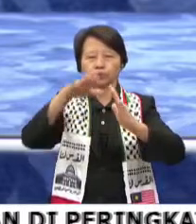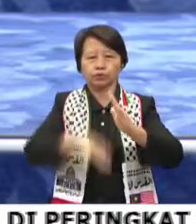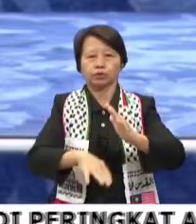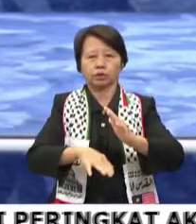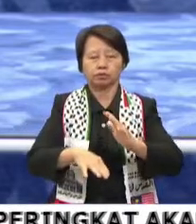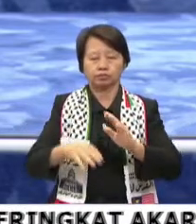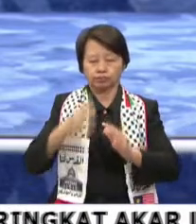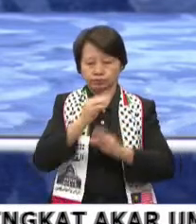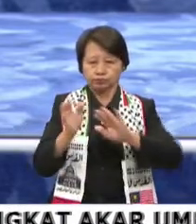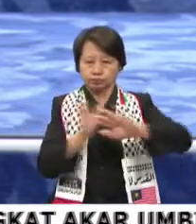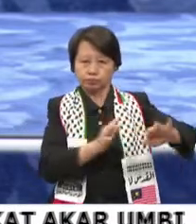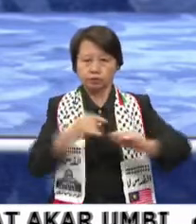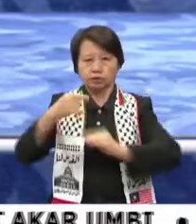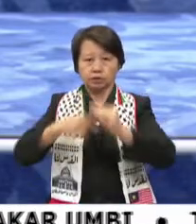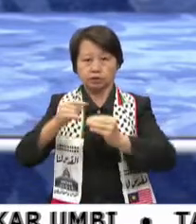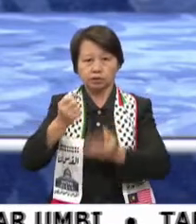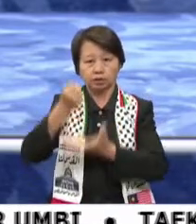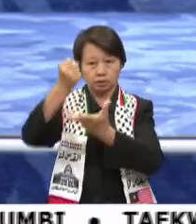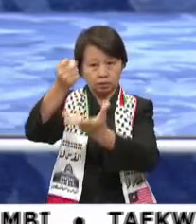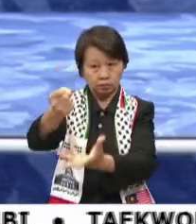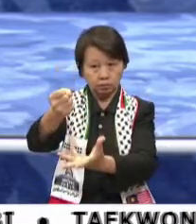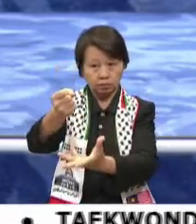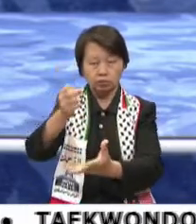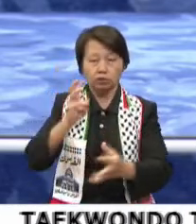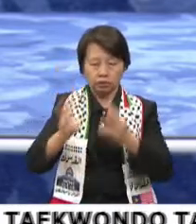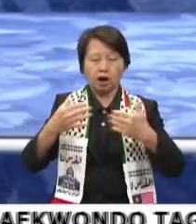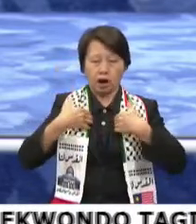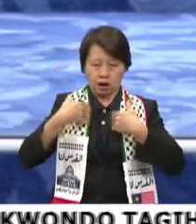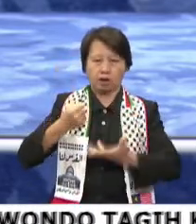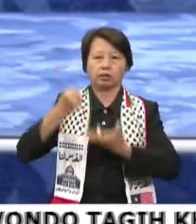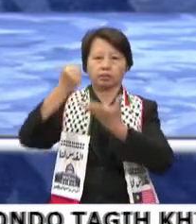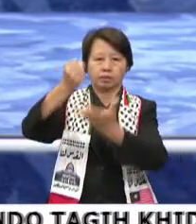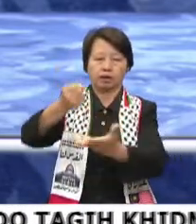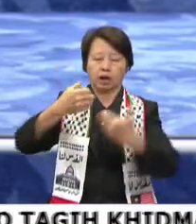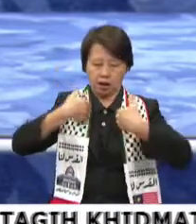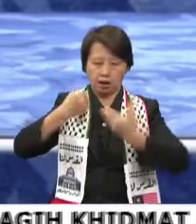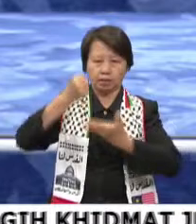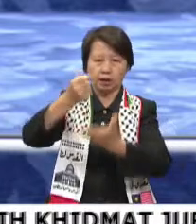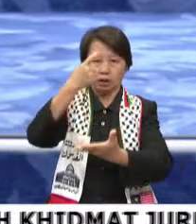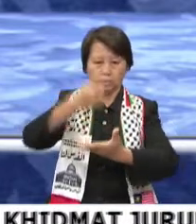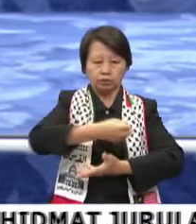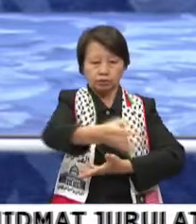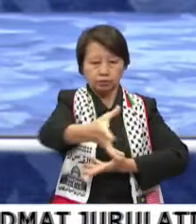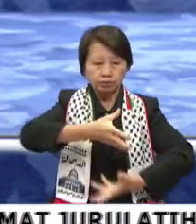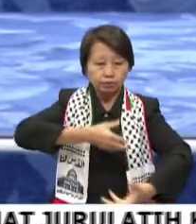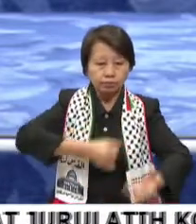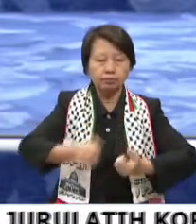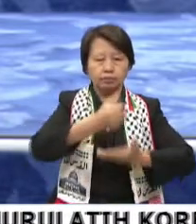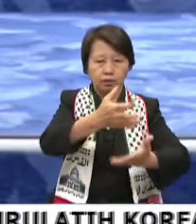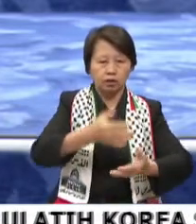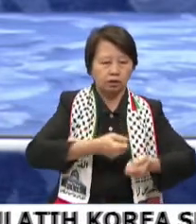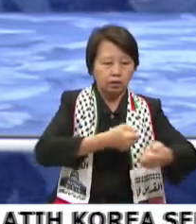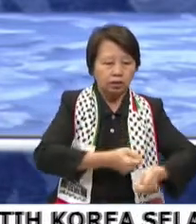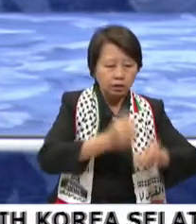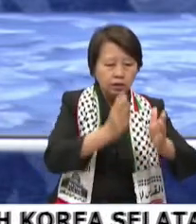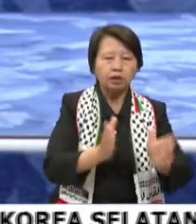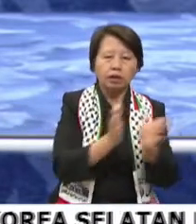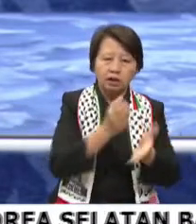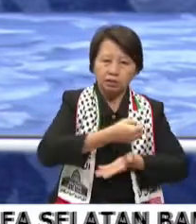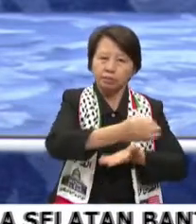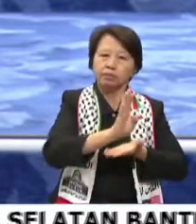menyentuh soal bantuan walaupun kita ada bantuan untuk nelayan untuk pekebun